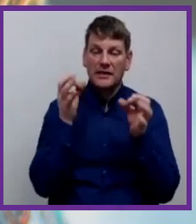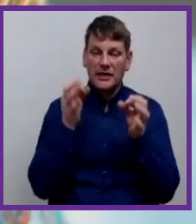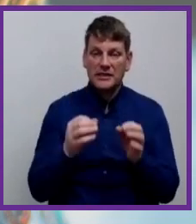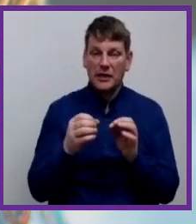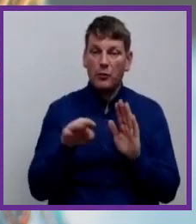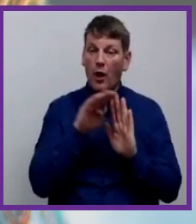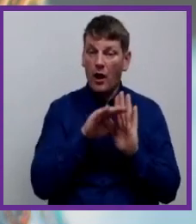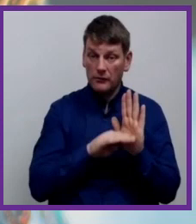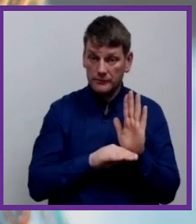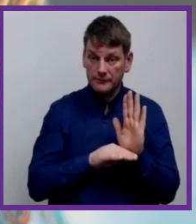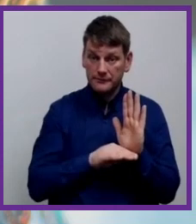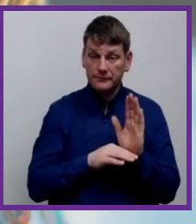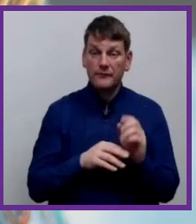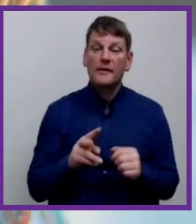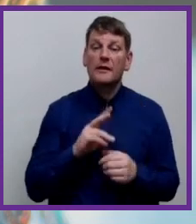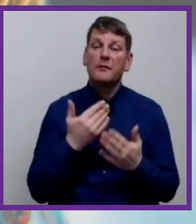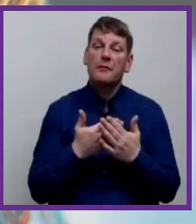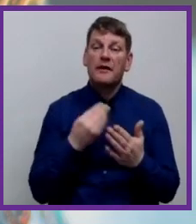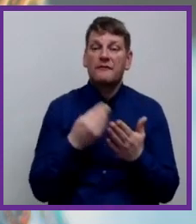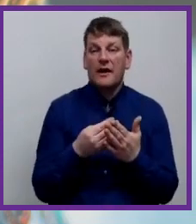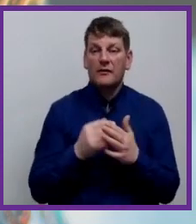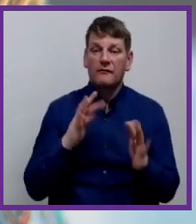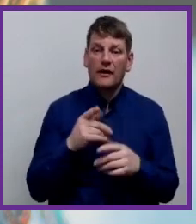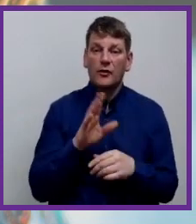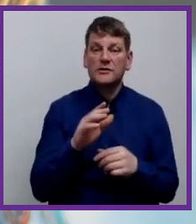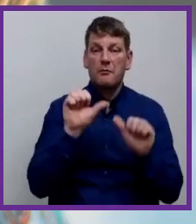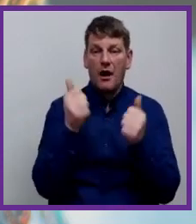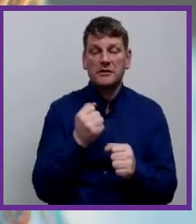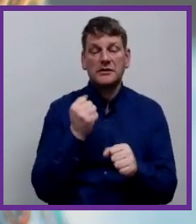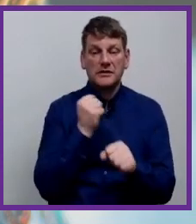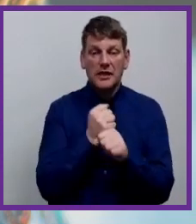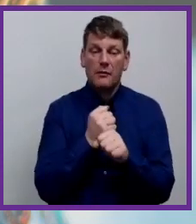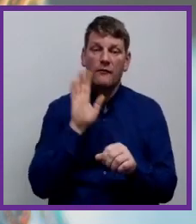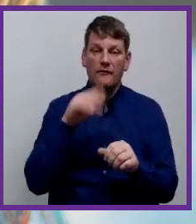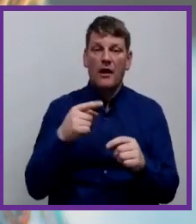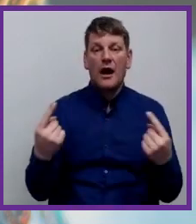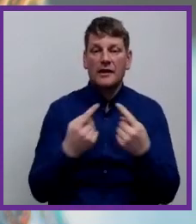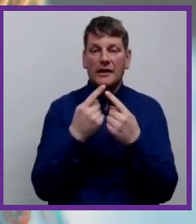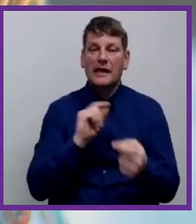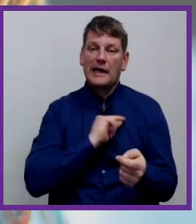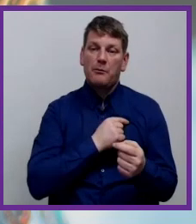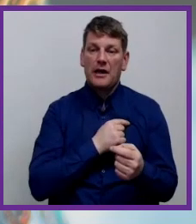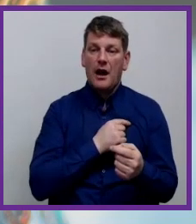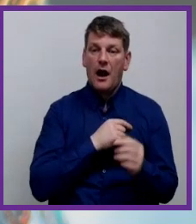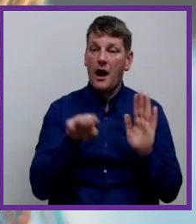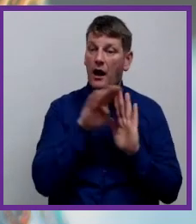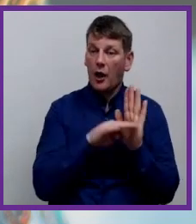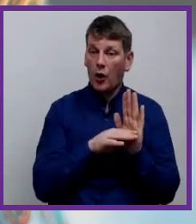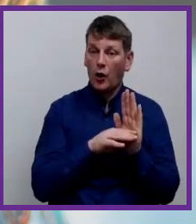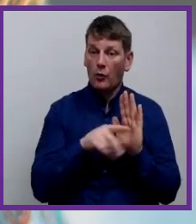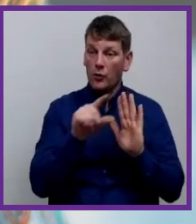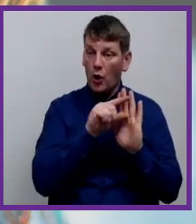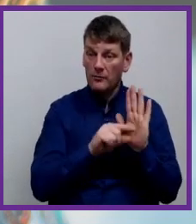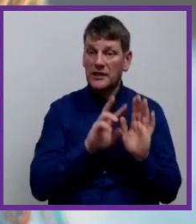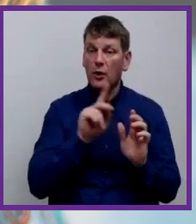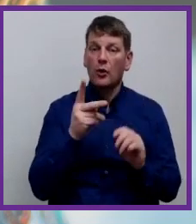aktos. Piemēram, vērtējot, vai uz mākslas darbu var attiecināt kādas krimināla likuma normas, kas dažreiz tiek